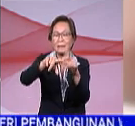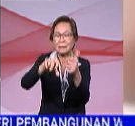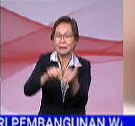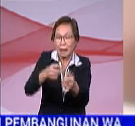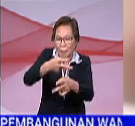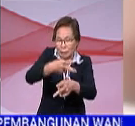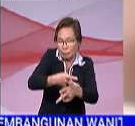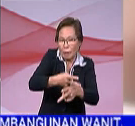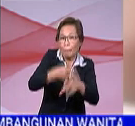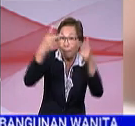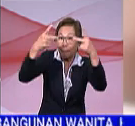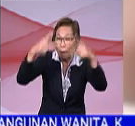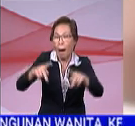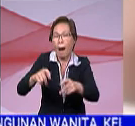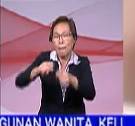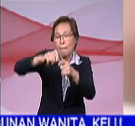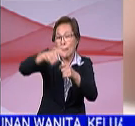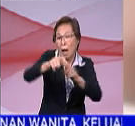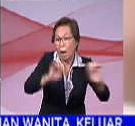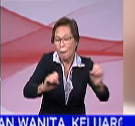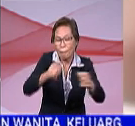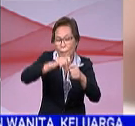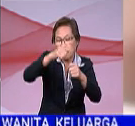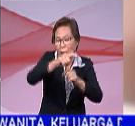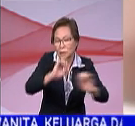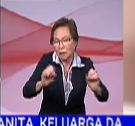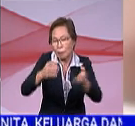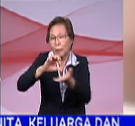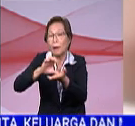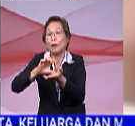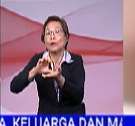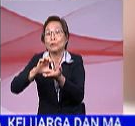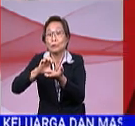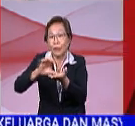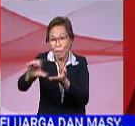tambah nilai, pembayaran tanpa tunai dan pembayaran bil.